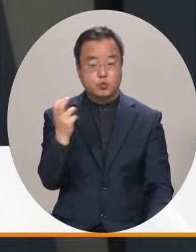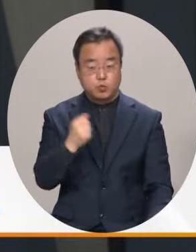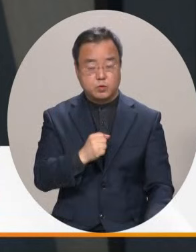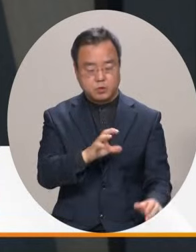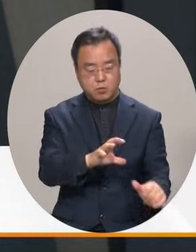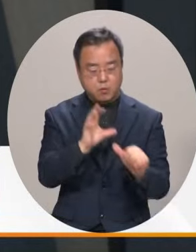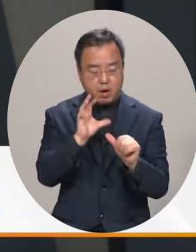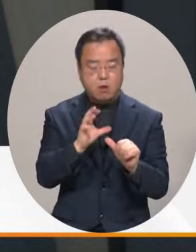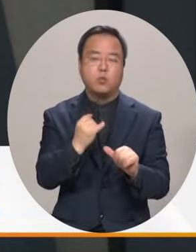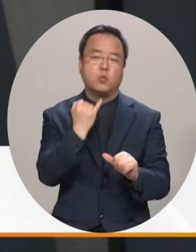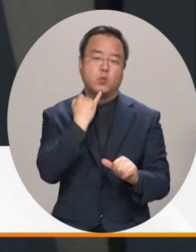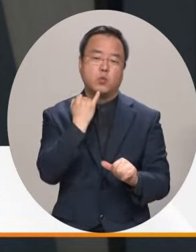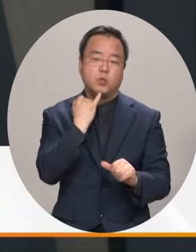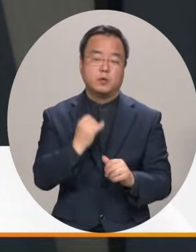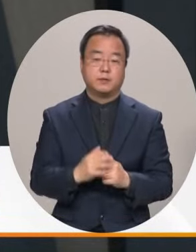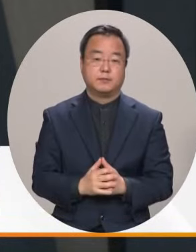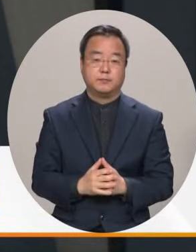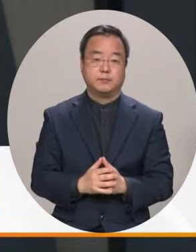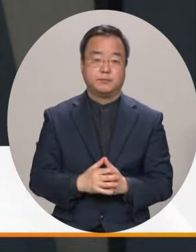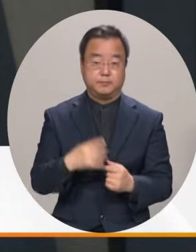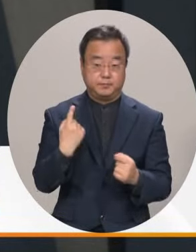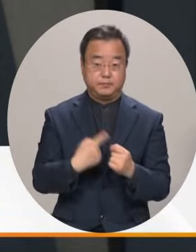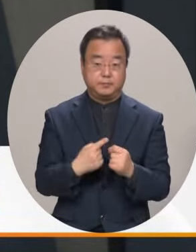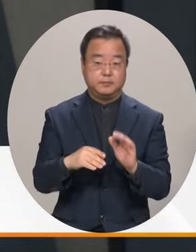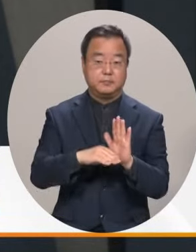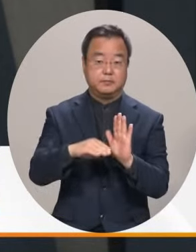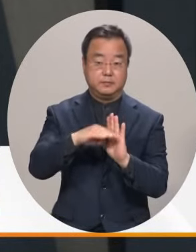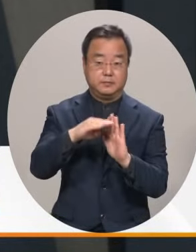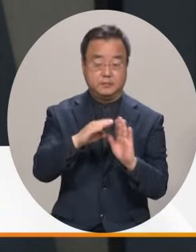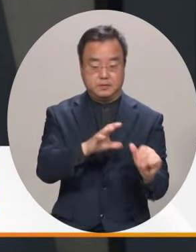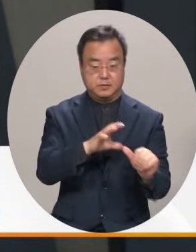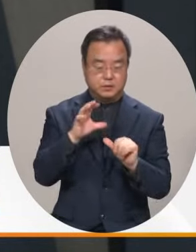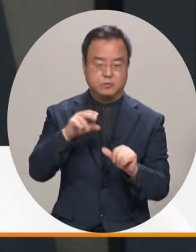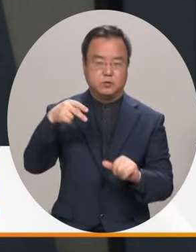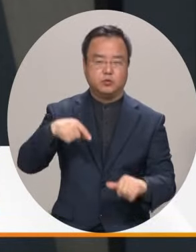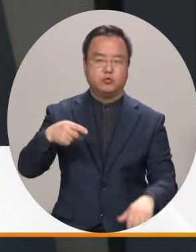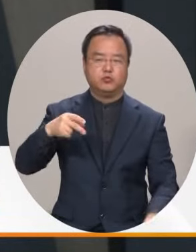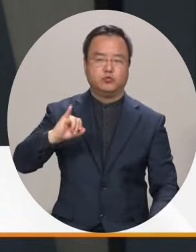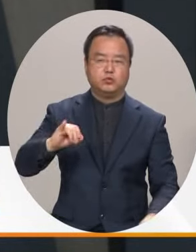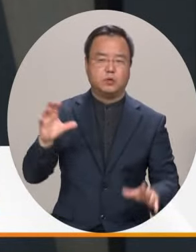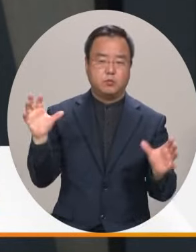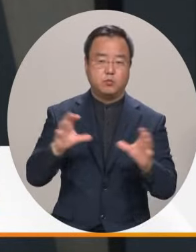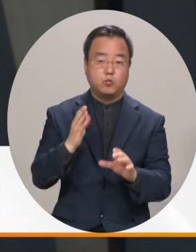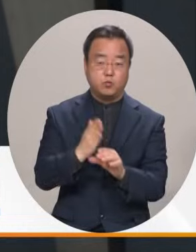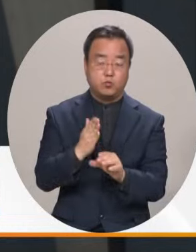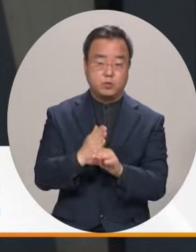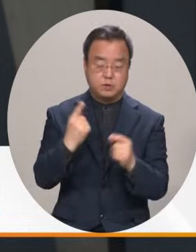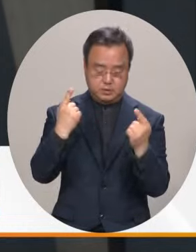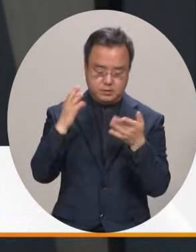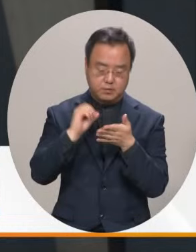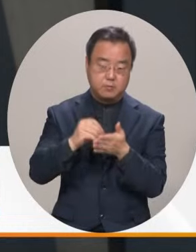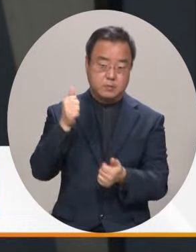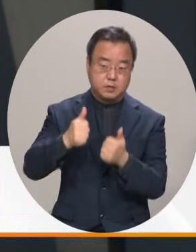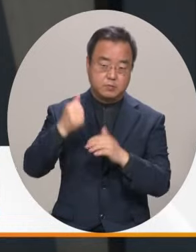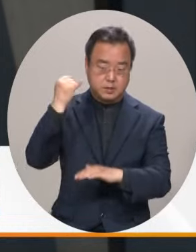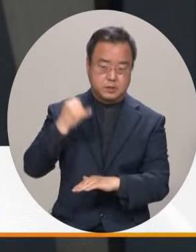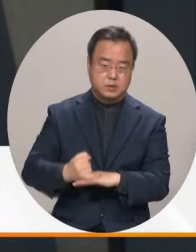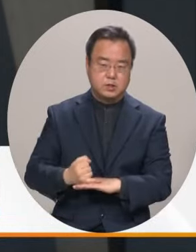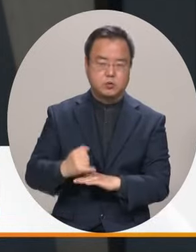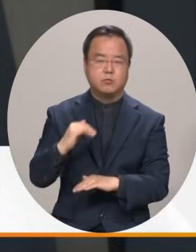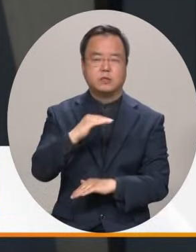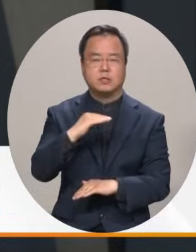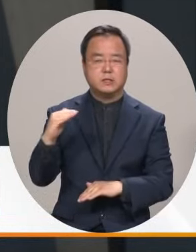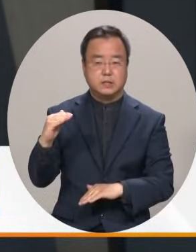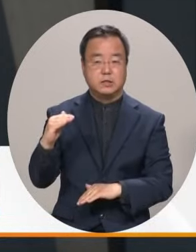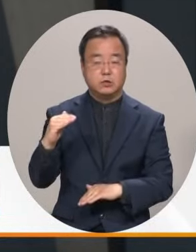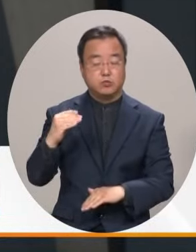활용해 볼 수 있습니다 첫 번째 등급을 활용해서 수시에서 수시 모집에서 수능 최정의 기준의 충족 여부를 가늠해